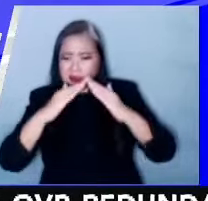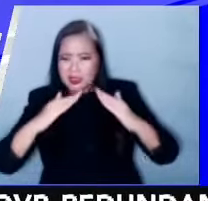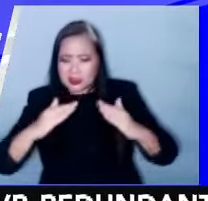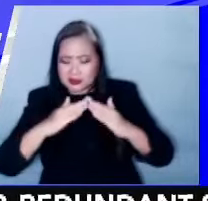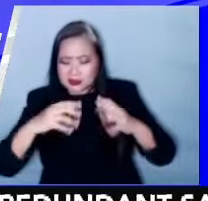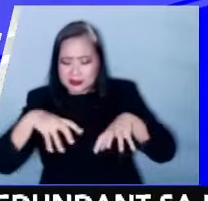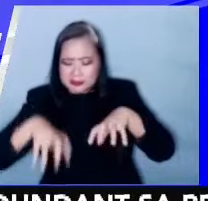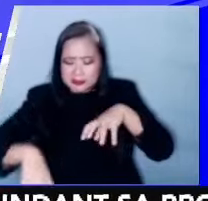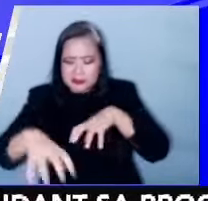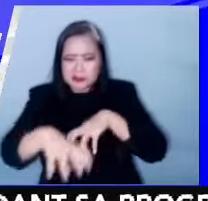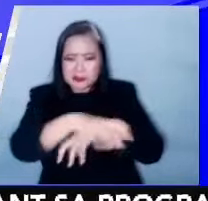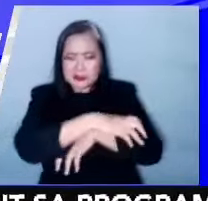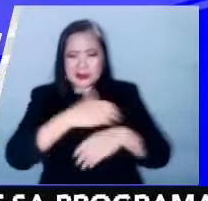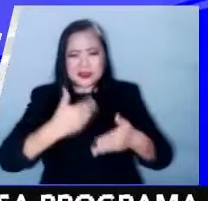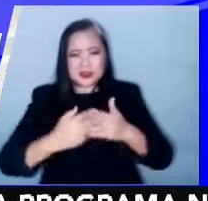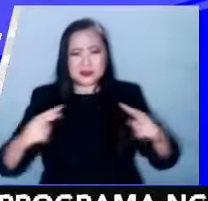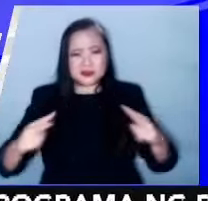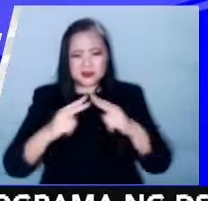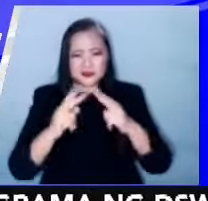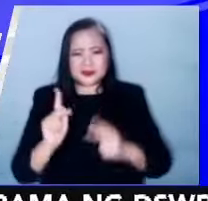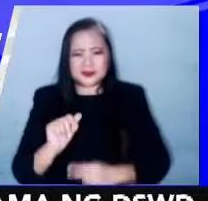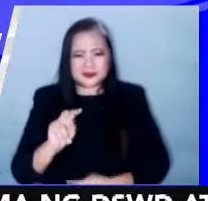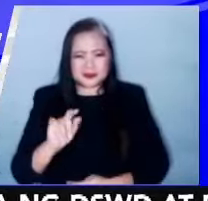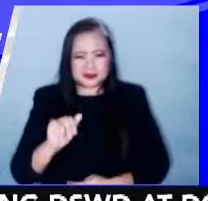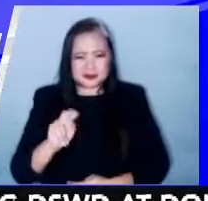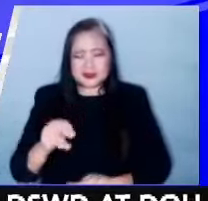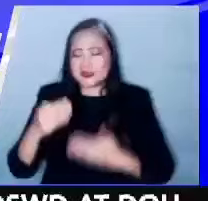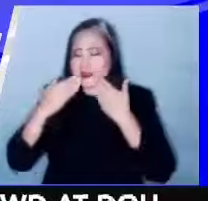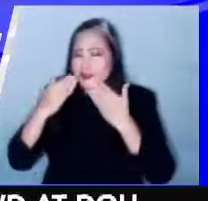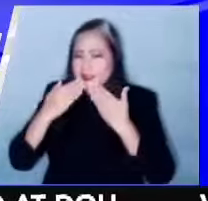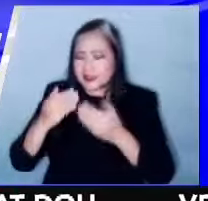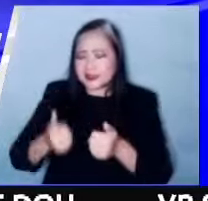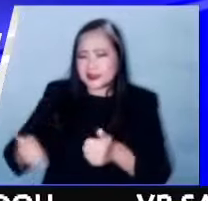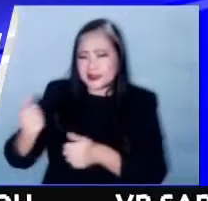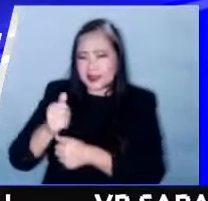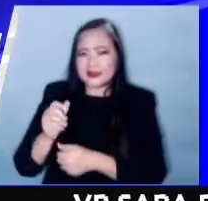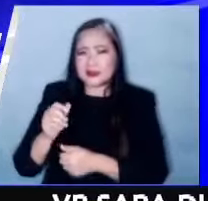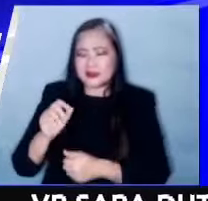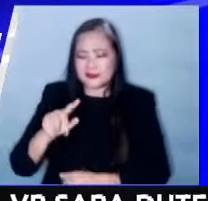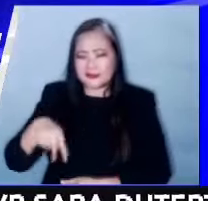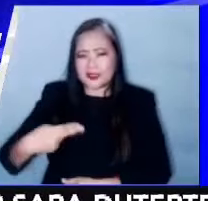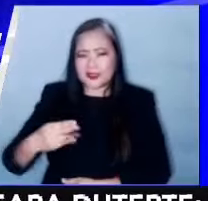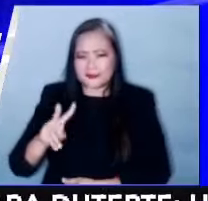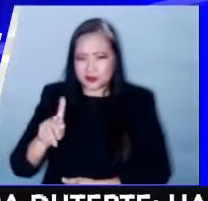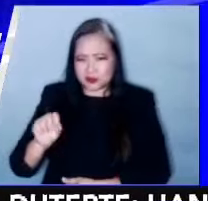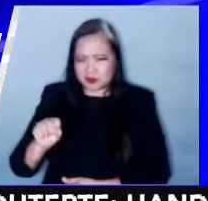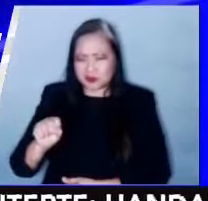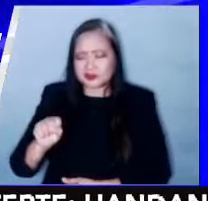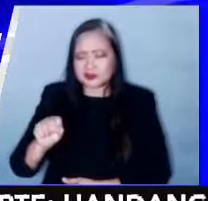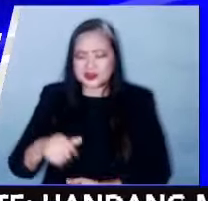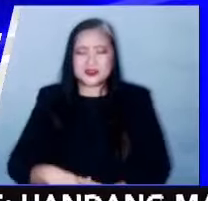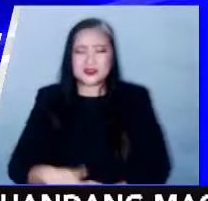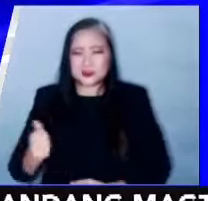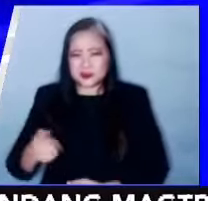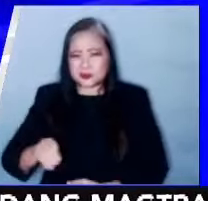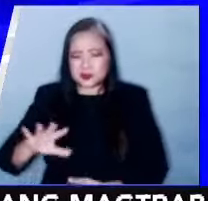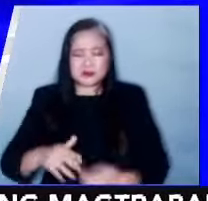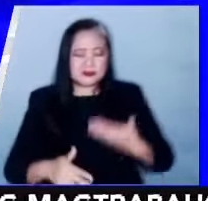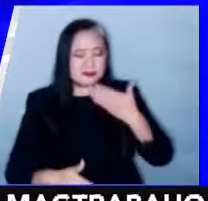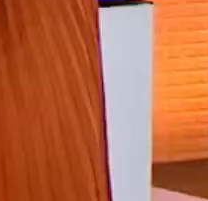salamat po Fe boox Director Dr teresito bacolcol at Magandang umaga po sa inyo Maraming salamat din